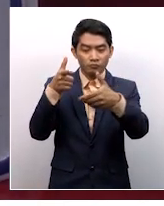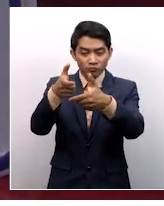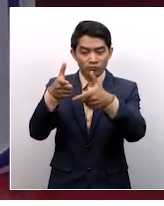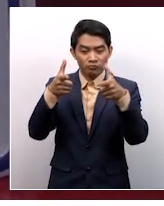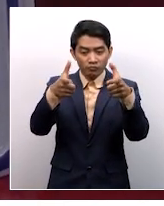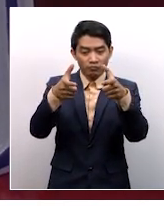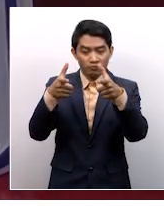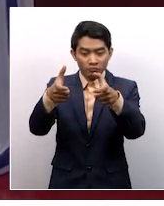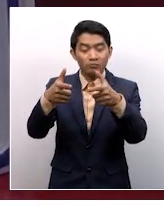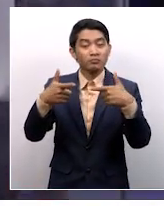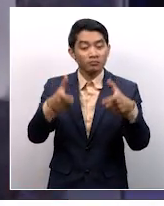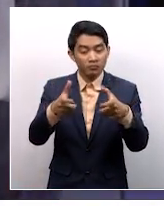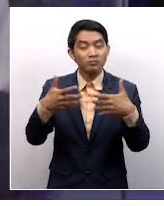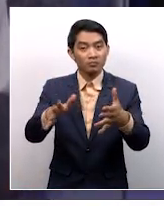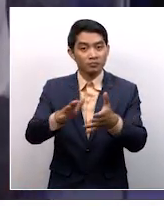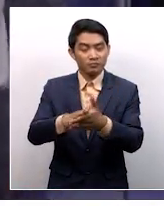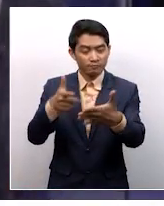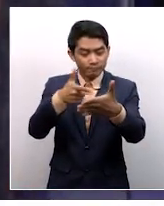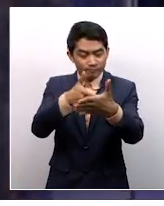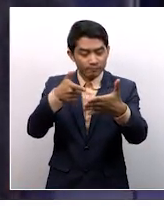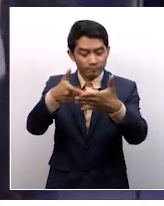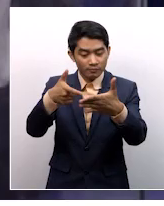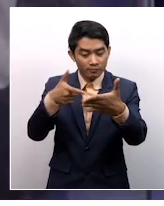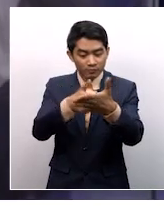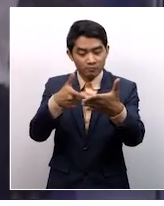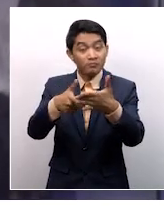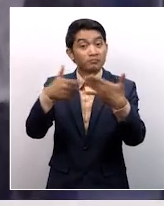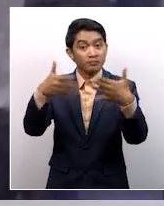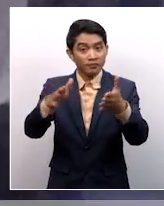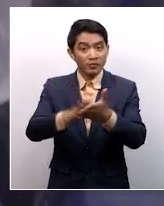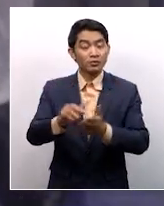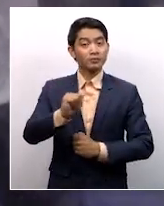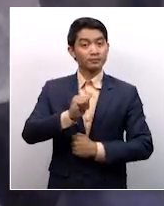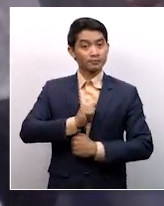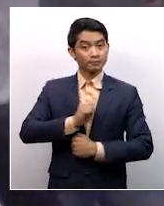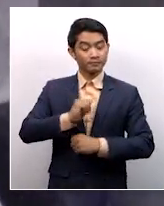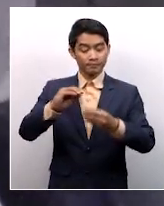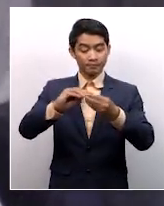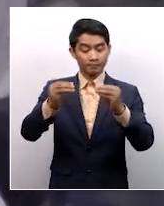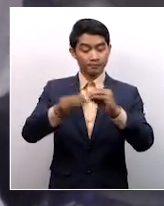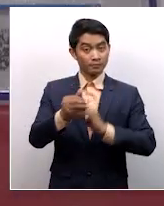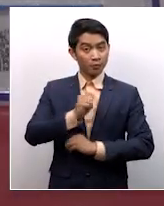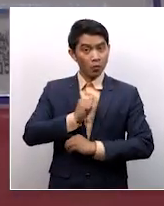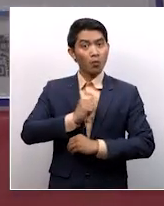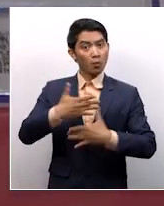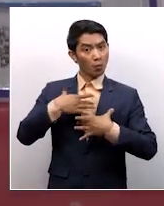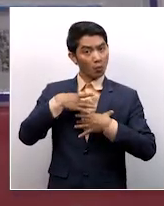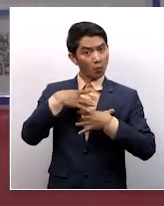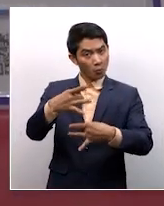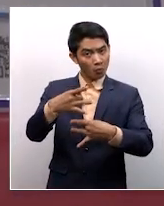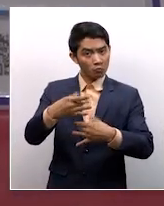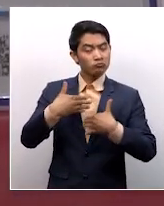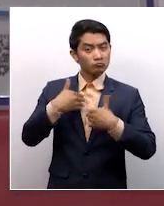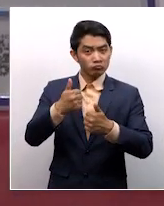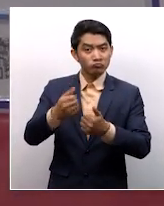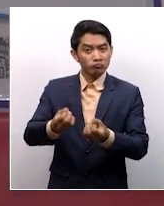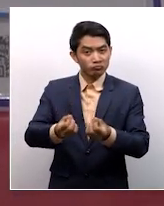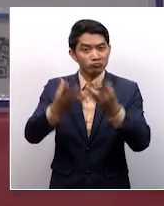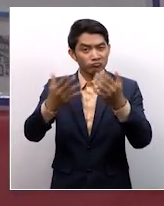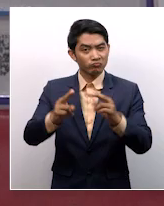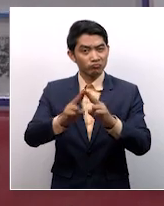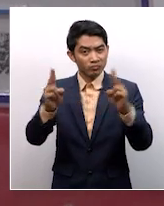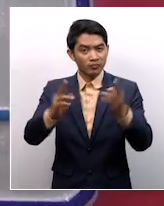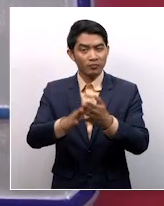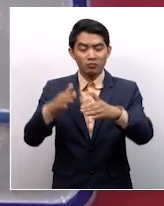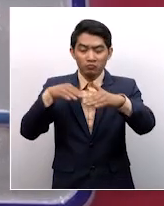យសូដានីបានឲ្យដឹងដែរថាក្រោយពីការប្រកាសលក់ផ្លាកលេខរថយន្តពិសេសផ្ទាល់ខ្លួននេះទទួលបានការចាប់អារម្មណ៍ខ្លាំងបើតាមលោកស្រីក្នុងមួយថ្